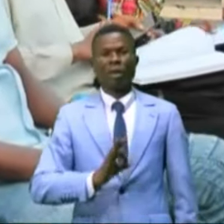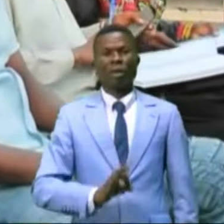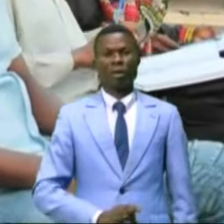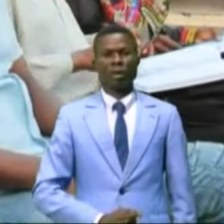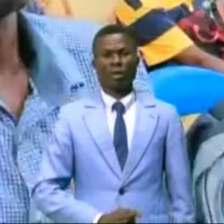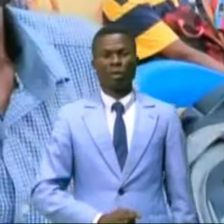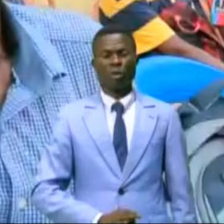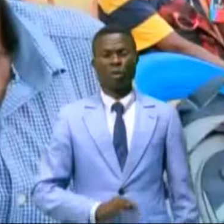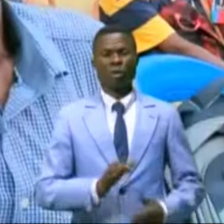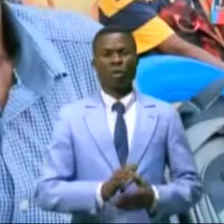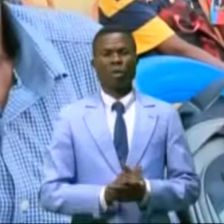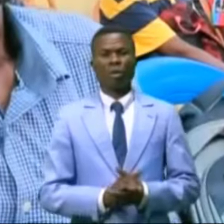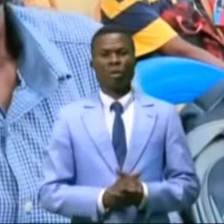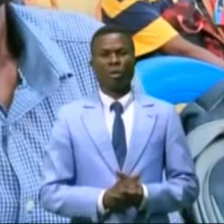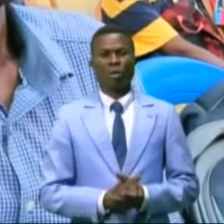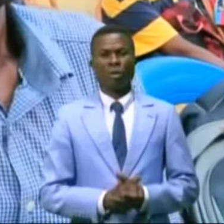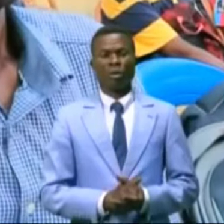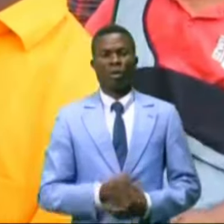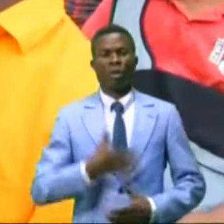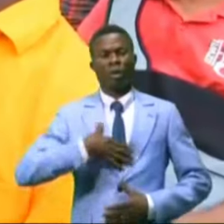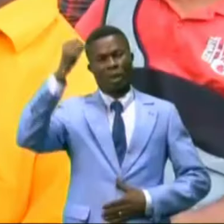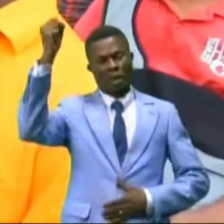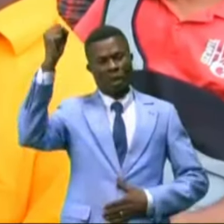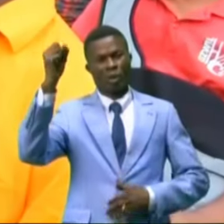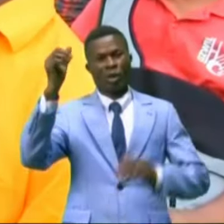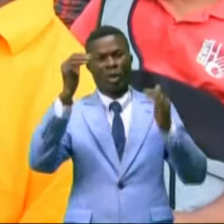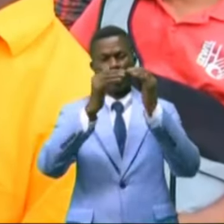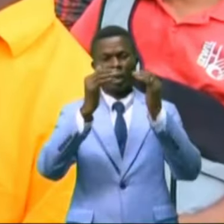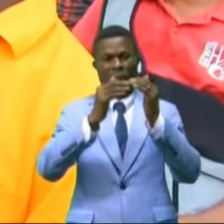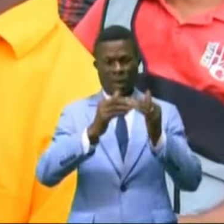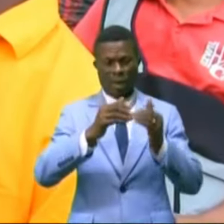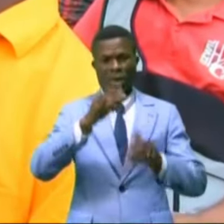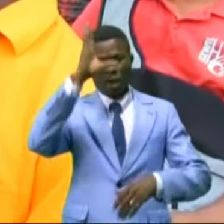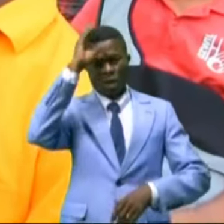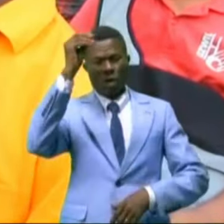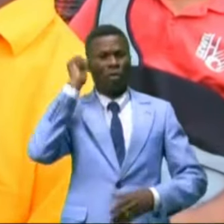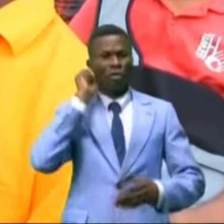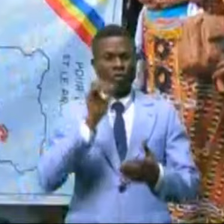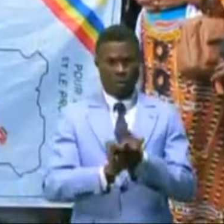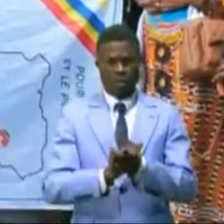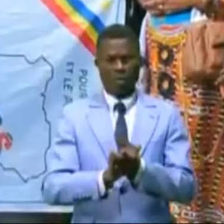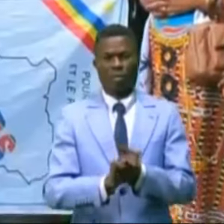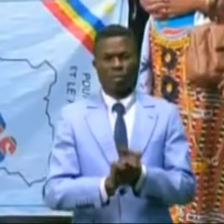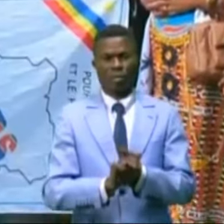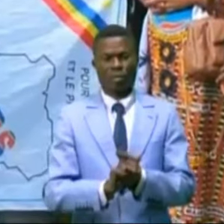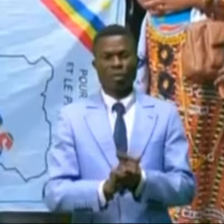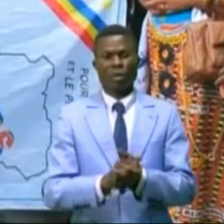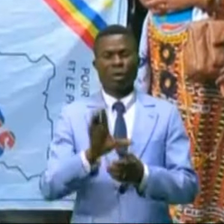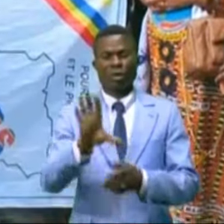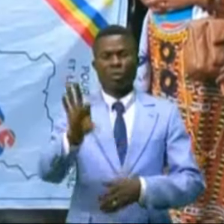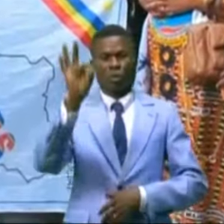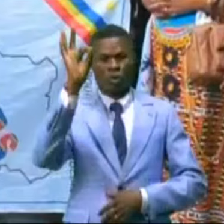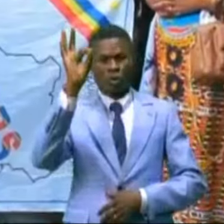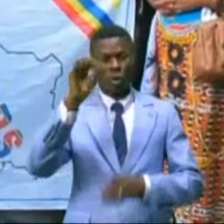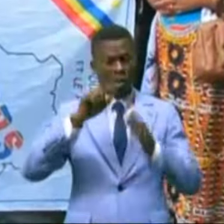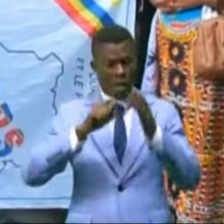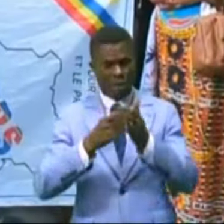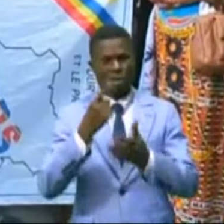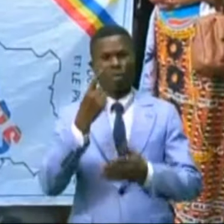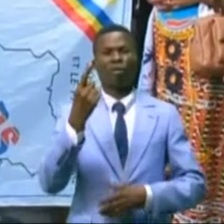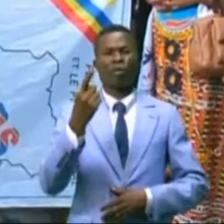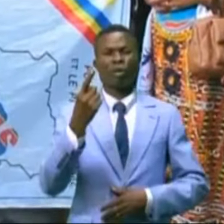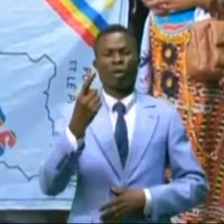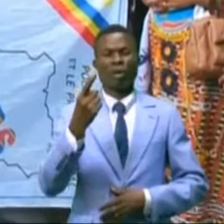tisekedi tilombo champion de la masculinité positive d'avoir nommé mais pour la première